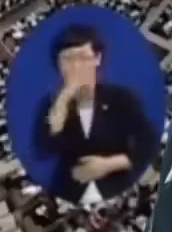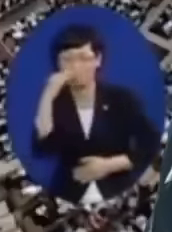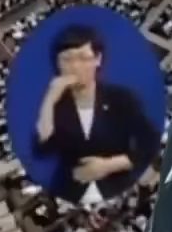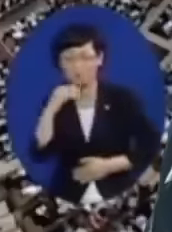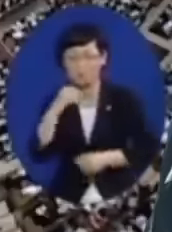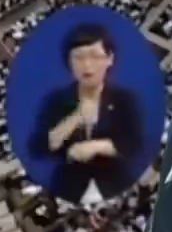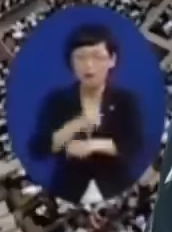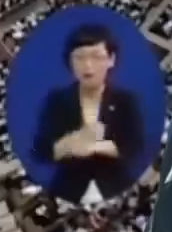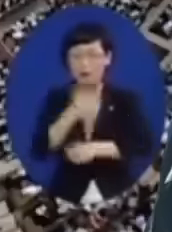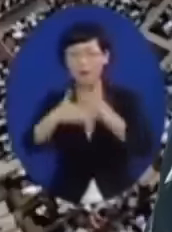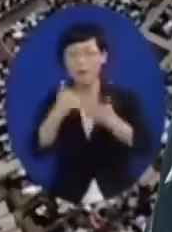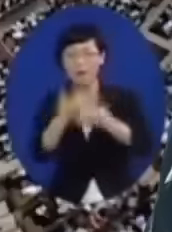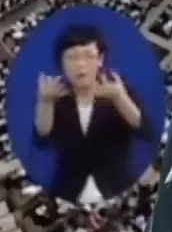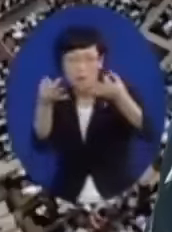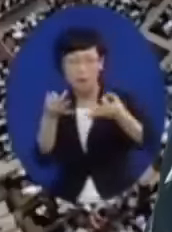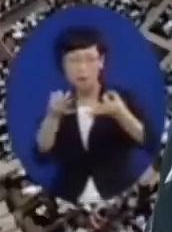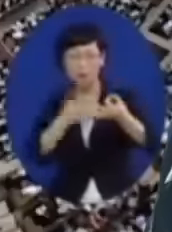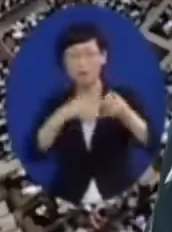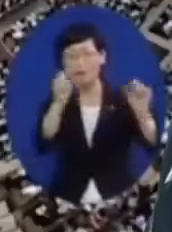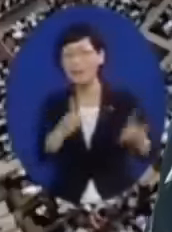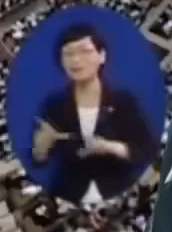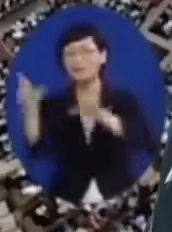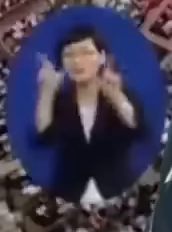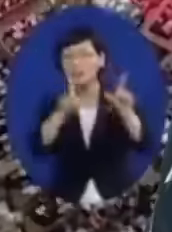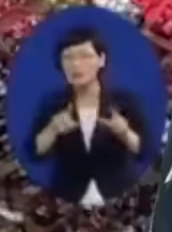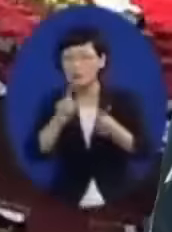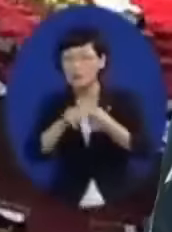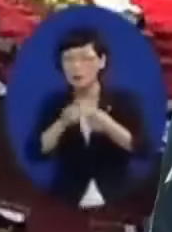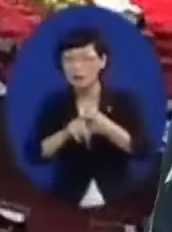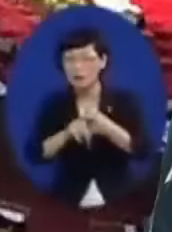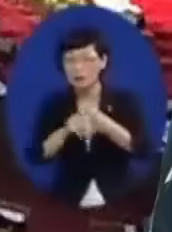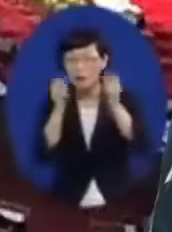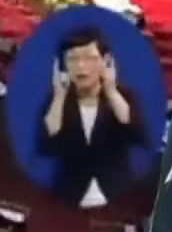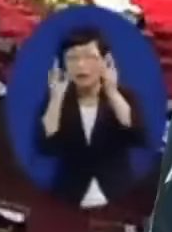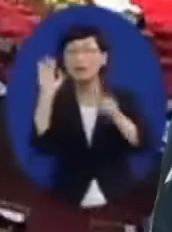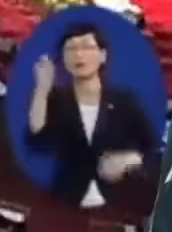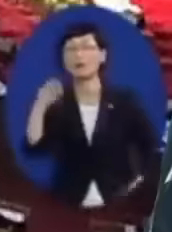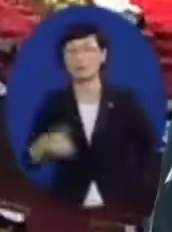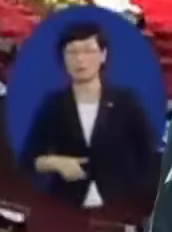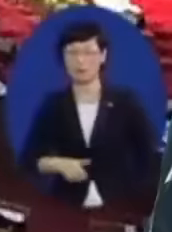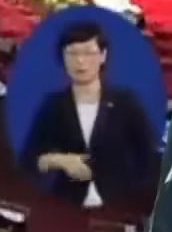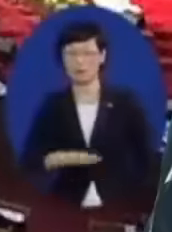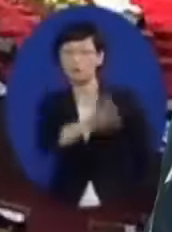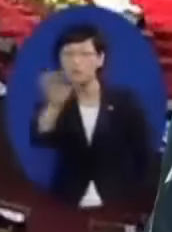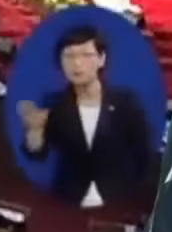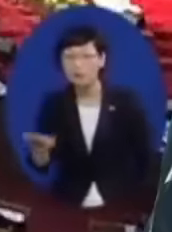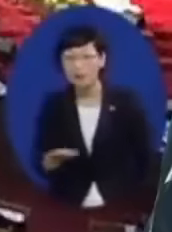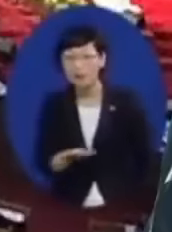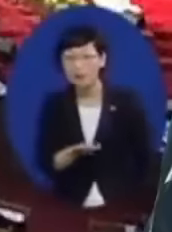하나님이 보시는 나의 인생을 알아야 하는 것입니다. 우리가